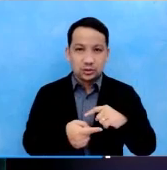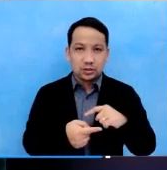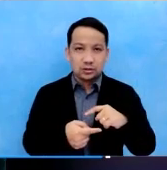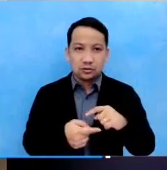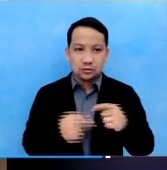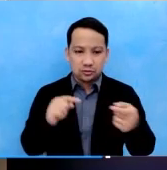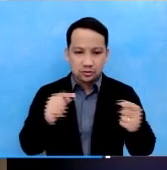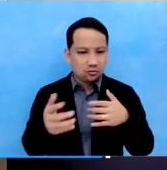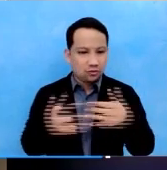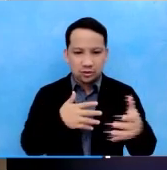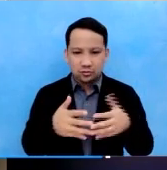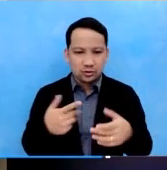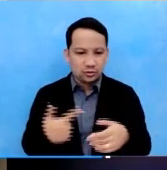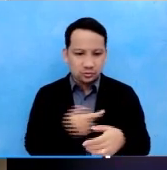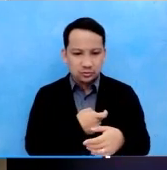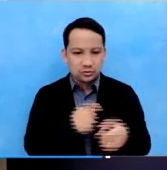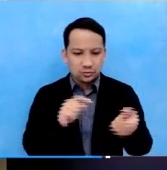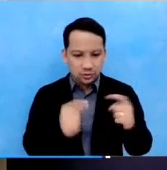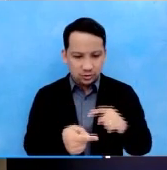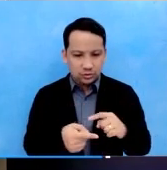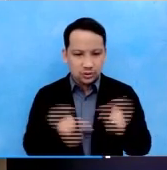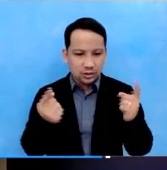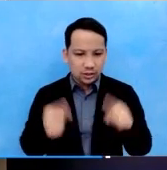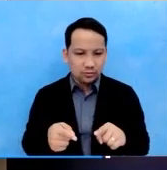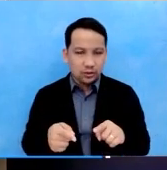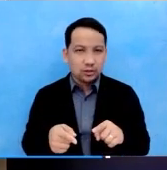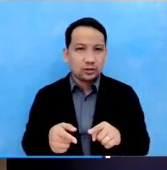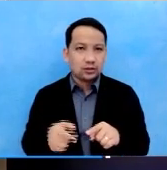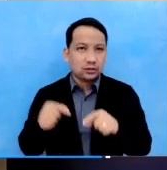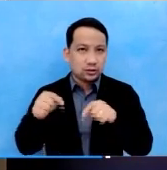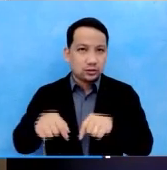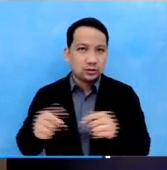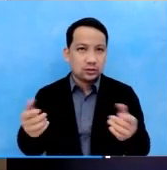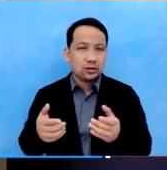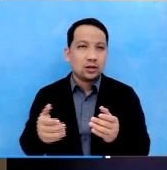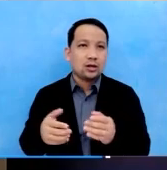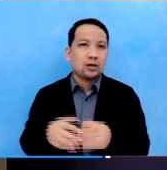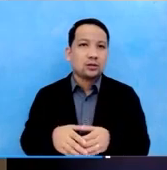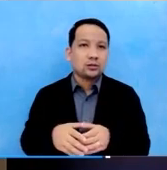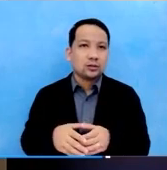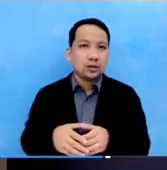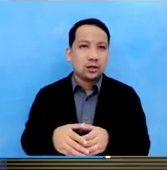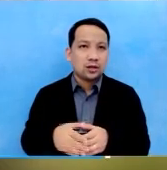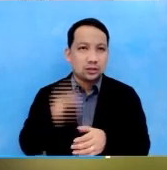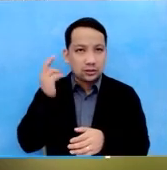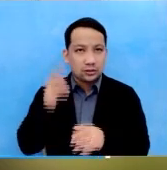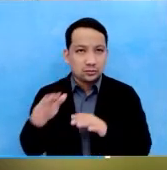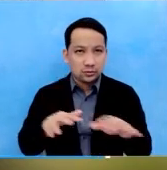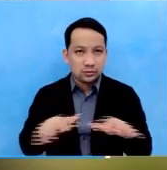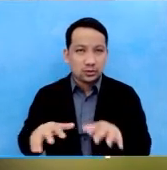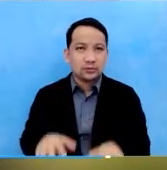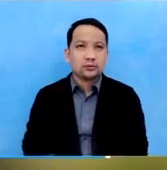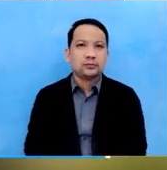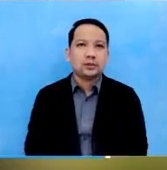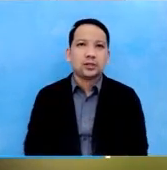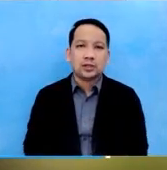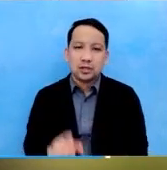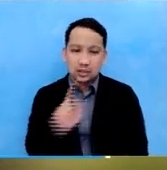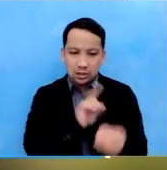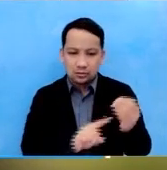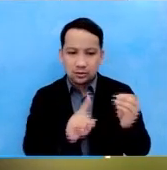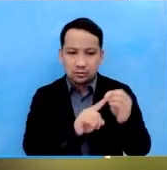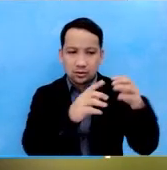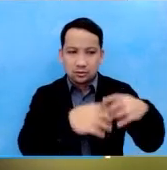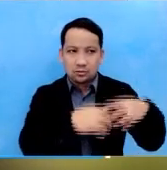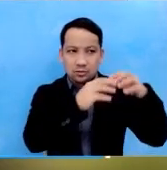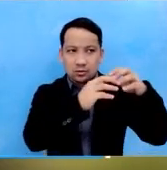anumang pangyayari dito sa gawa po ng lindol na ito. Pagdating naman po sa mga infrastruktura, ano po nakikita